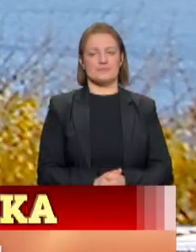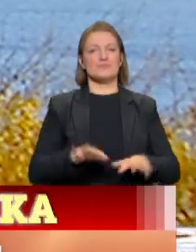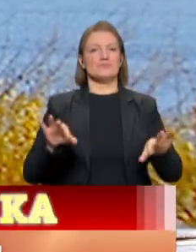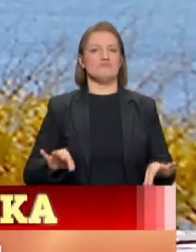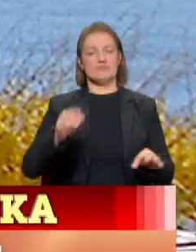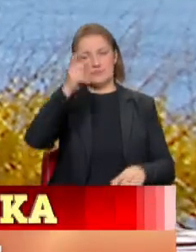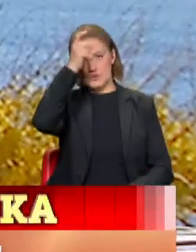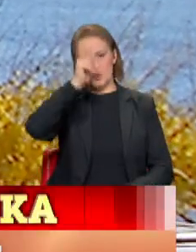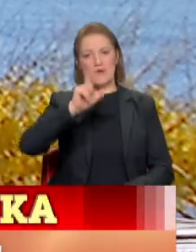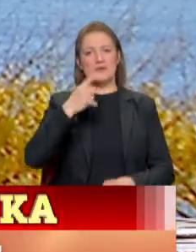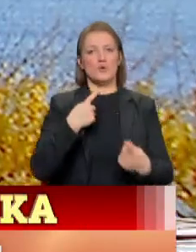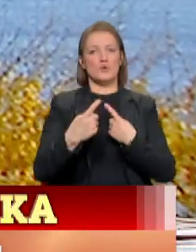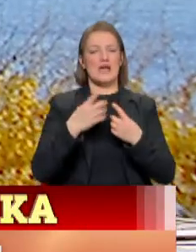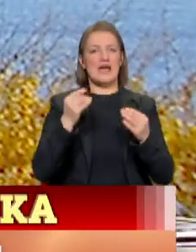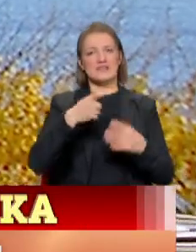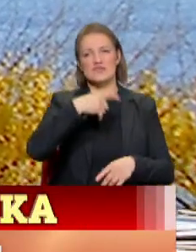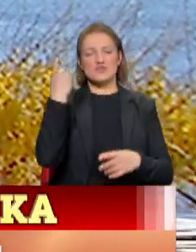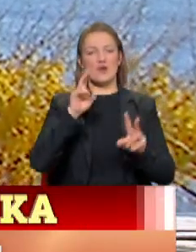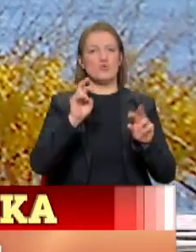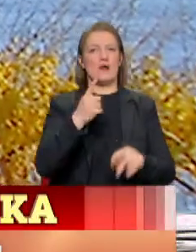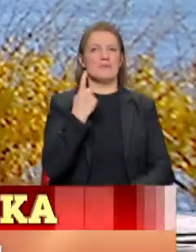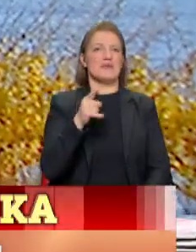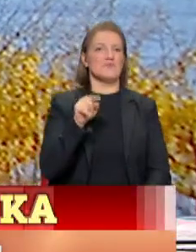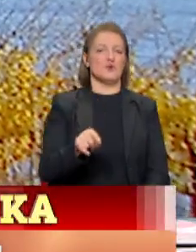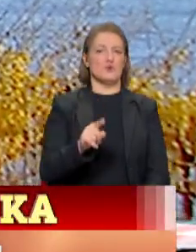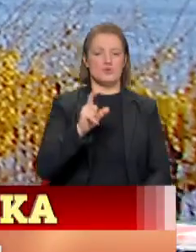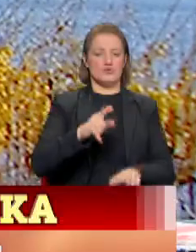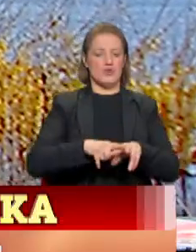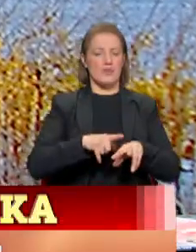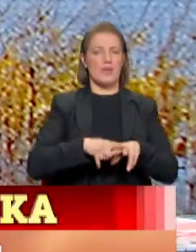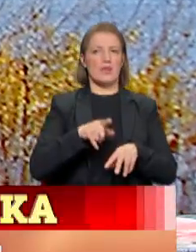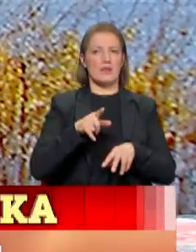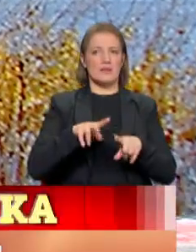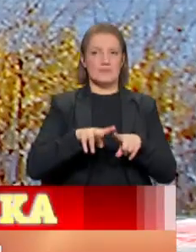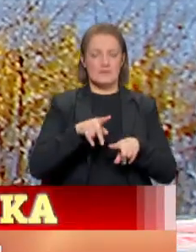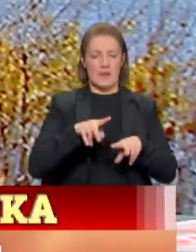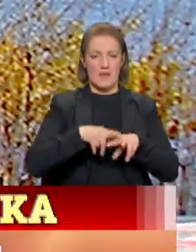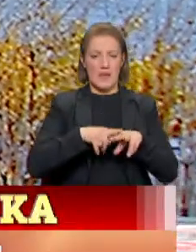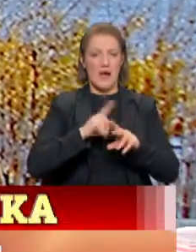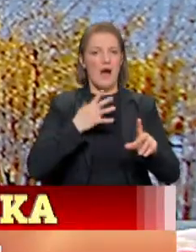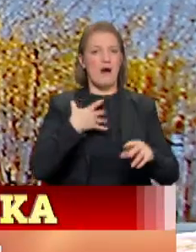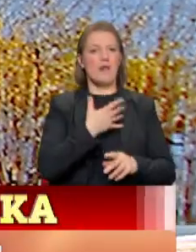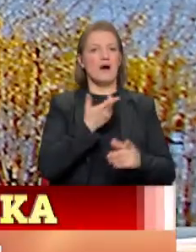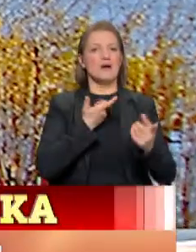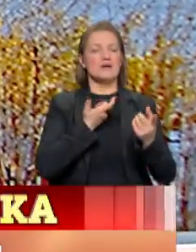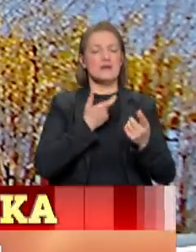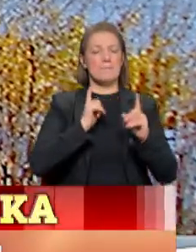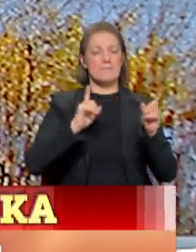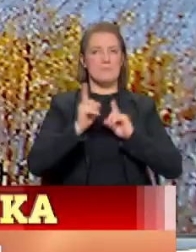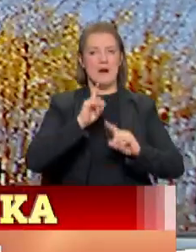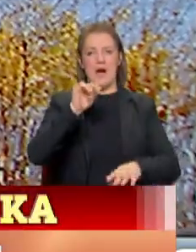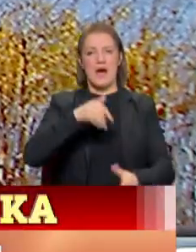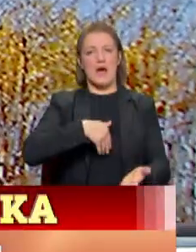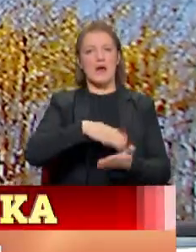Bugün Türkiye'nin konuşacağı en sıcak konulardan birisi bu. Can Atalay'ın Anayasa Mahkemesi'nin hak ihlali